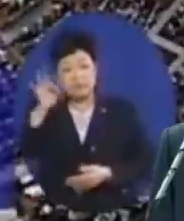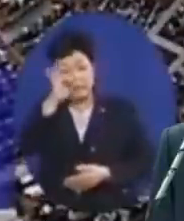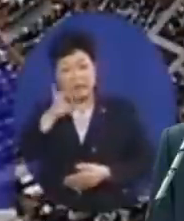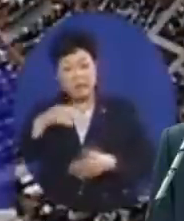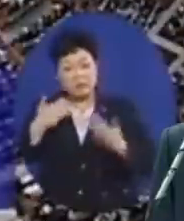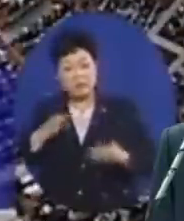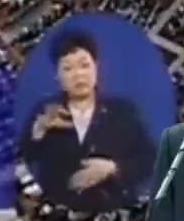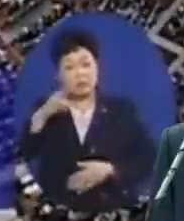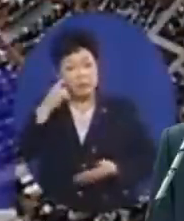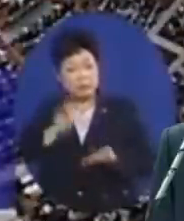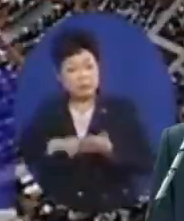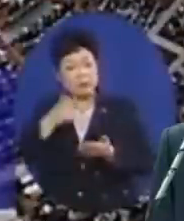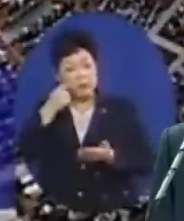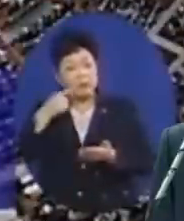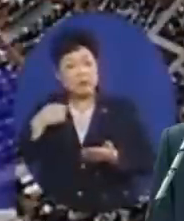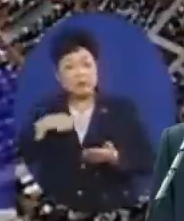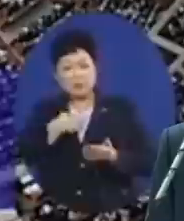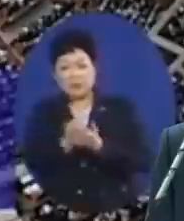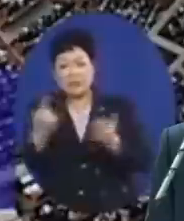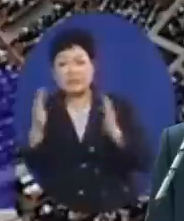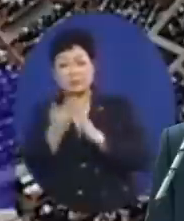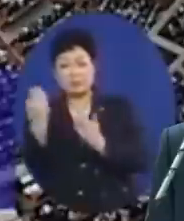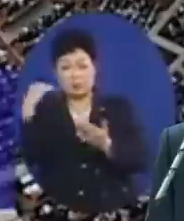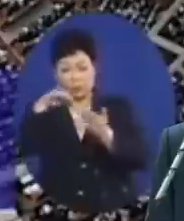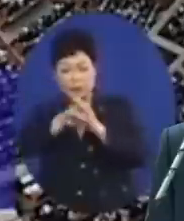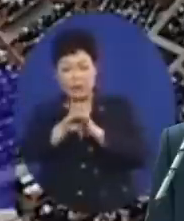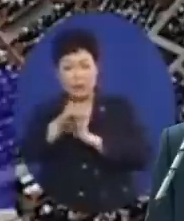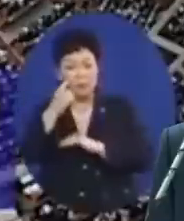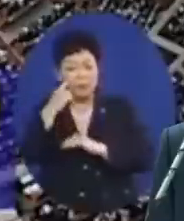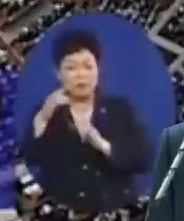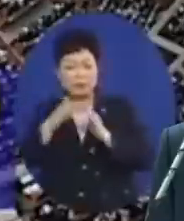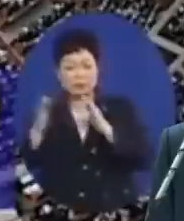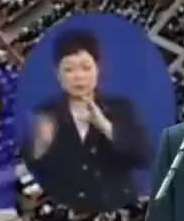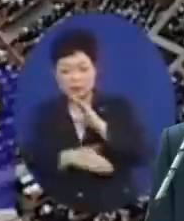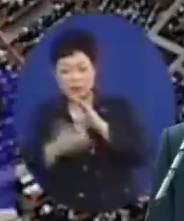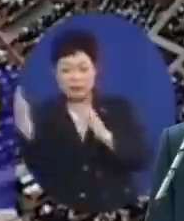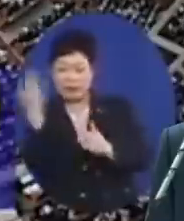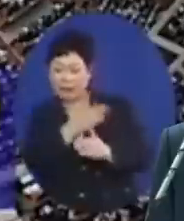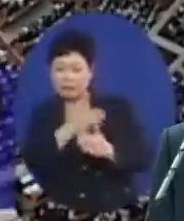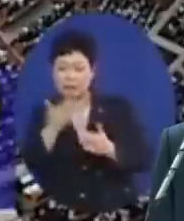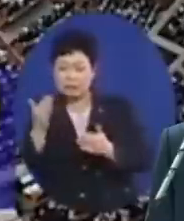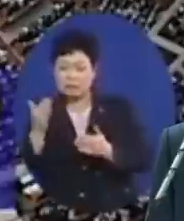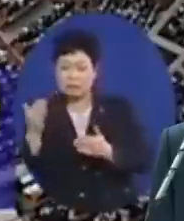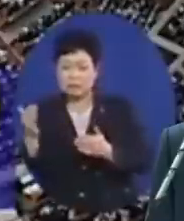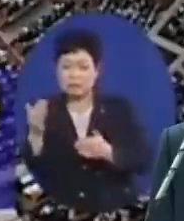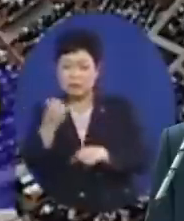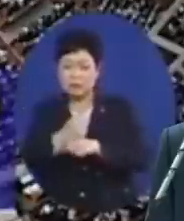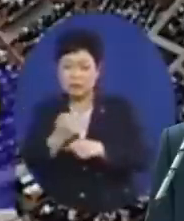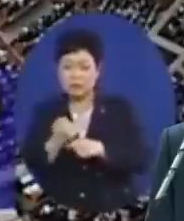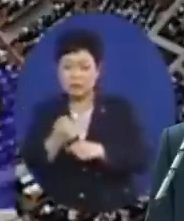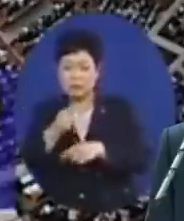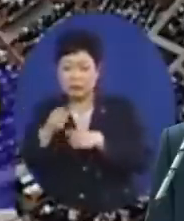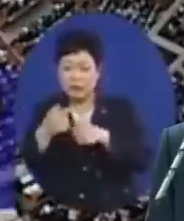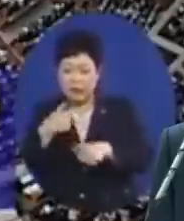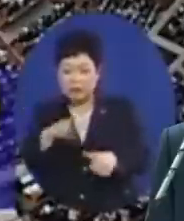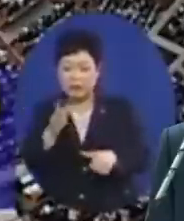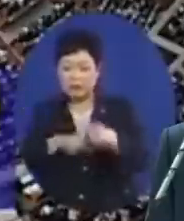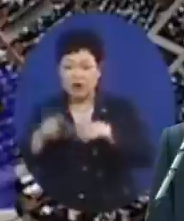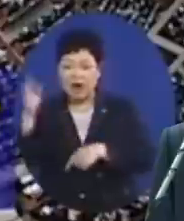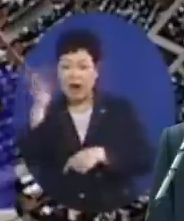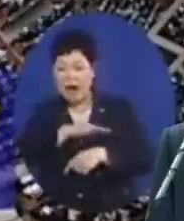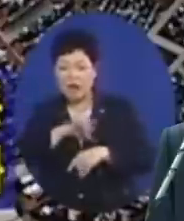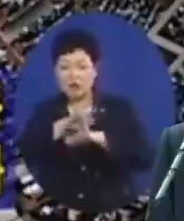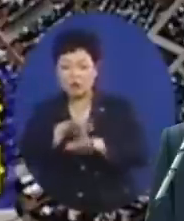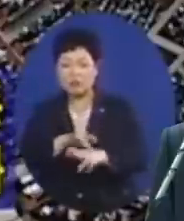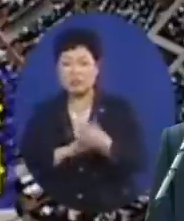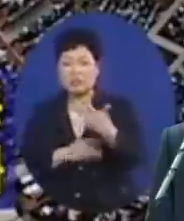내가 나온 내 집으로 돌아가리라고 와보니 그 집이 비고 청소되고 수리되었거늘 이에 가서 저보다 더 악한 귀신 일곱을